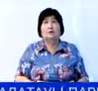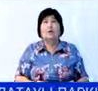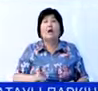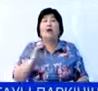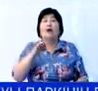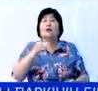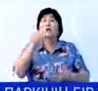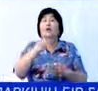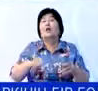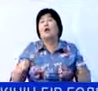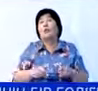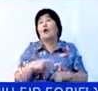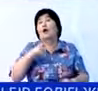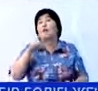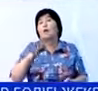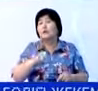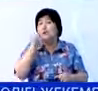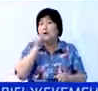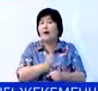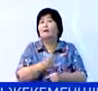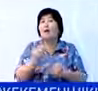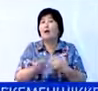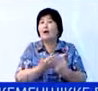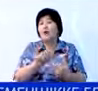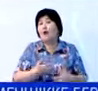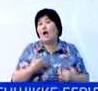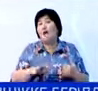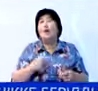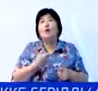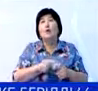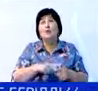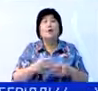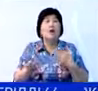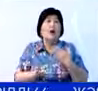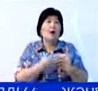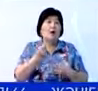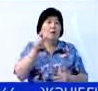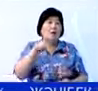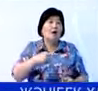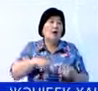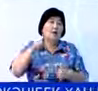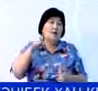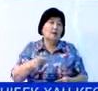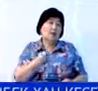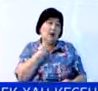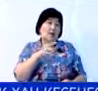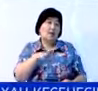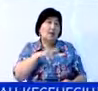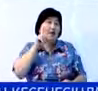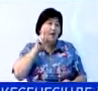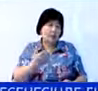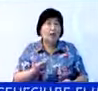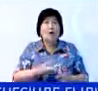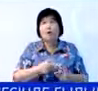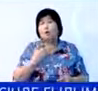Карантин талабы бұзылды. Мамандар болса, қатаң шара көруге асығар емес, өйткені айыппұл арқаласа кәсіп иелерінің қиналып қалатынын біледі.